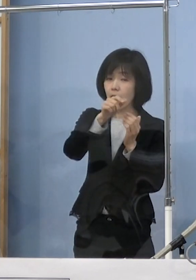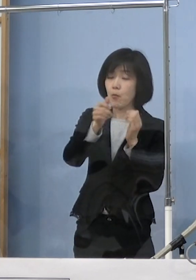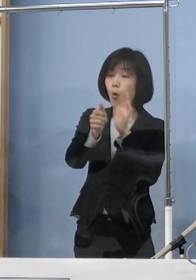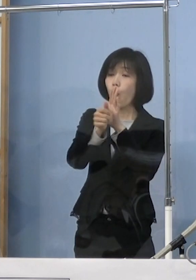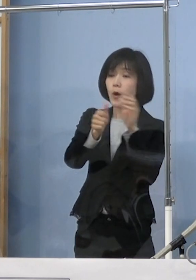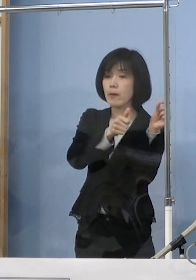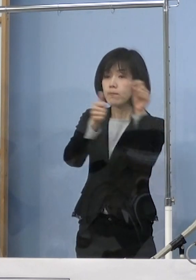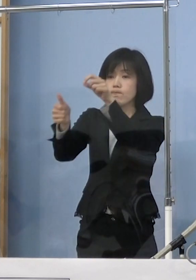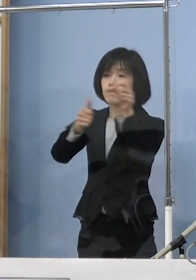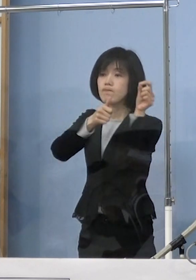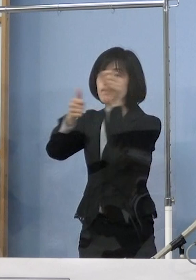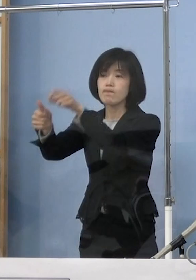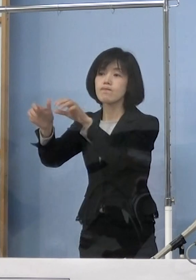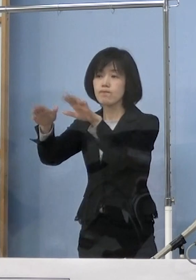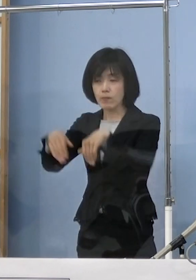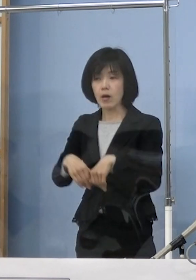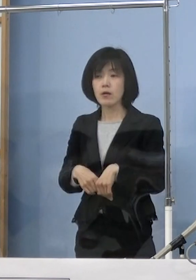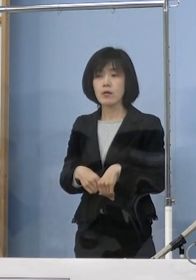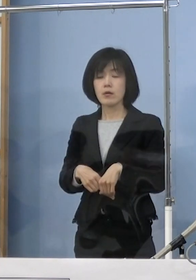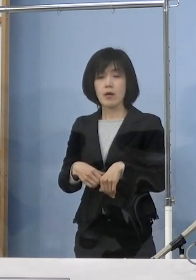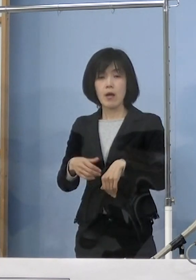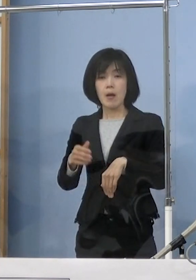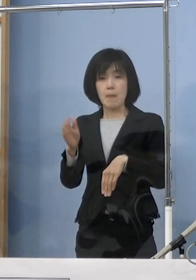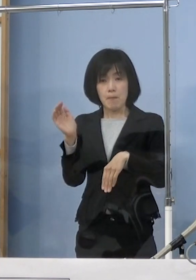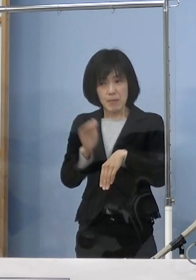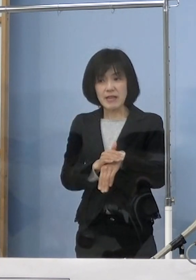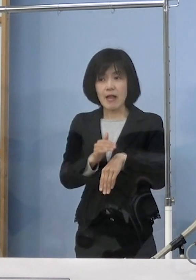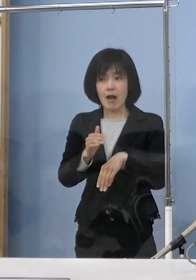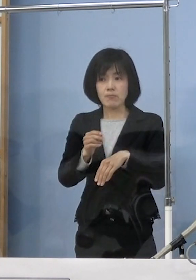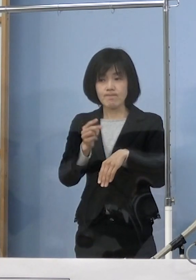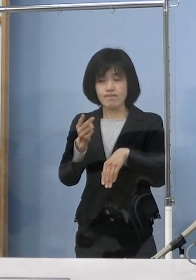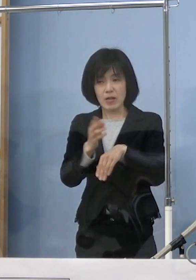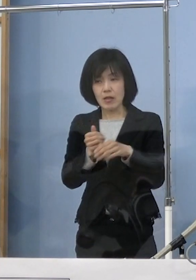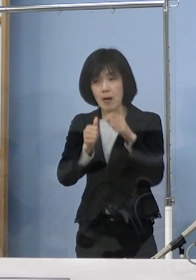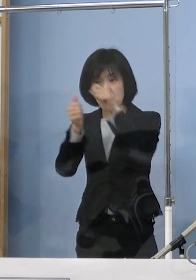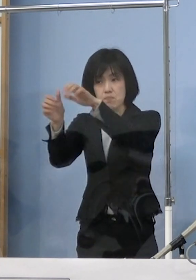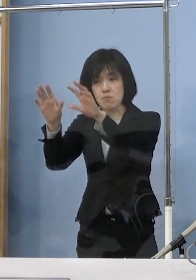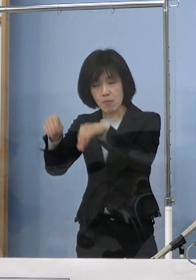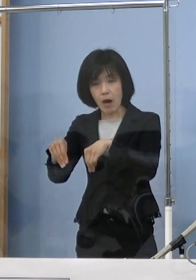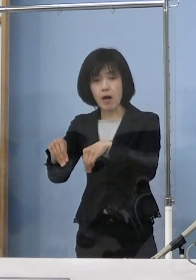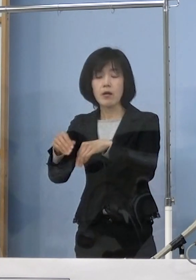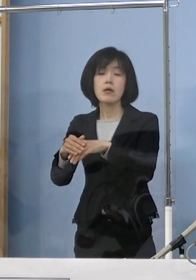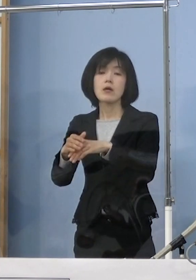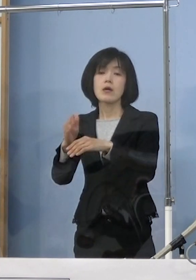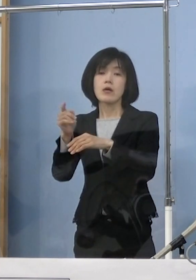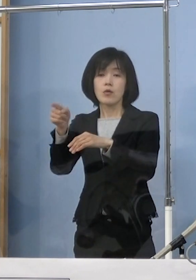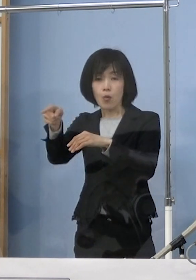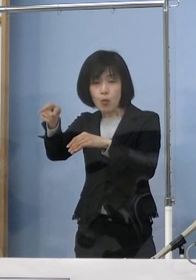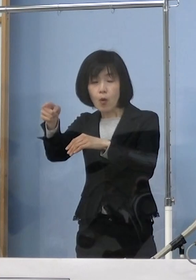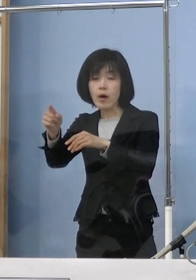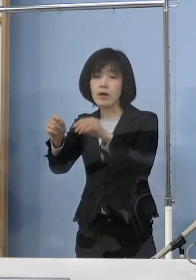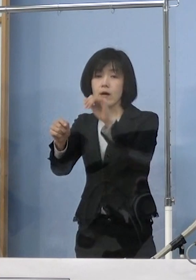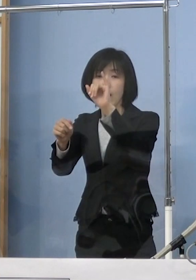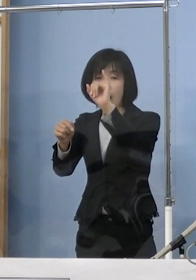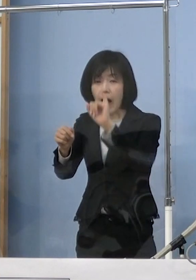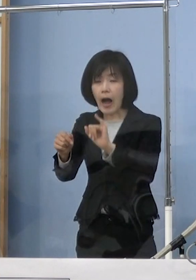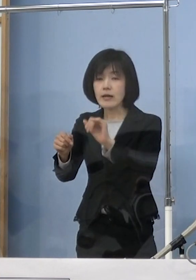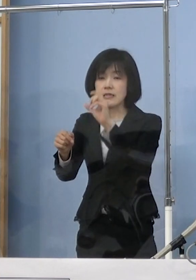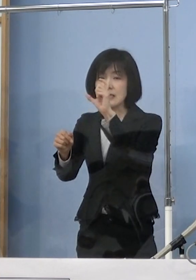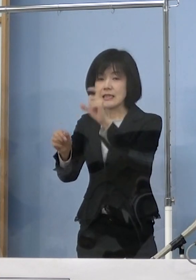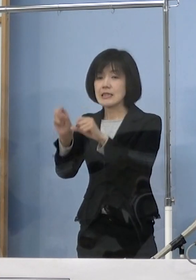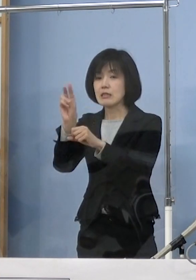た。なぜベテランかと言ったら、中等症以上は ICU、 ここの対応ができる人でないと